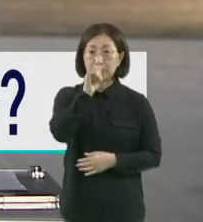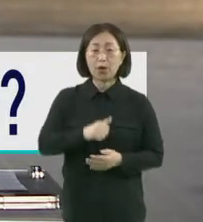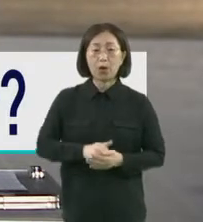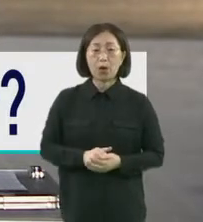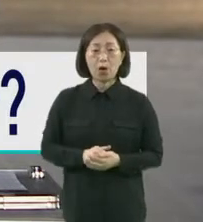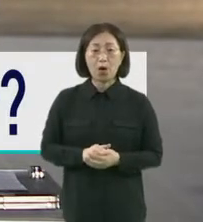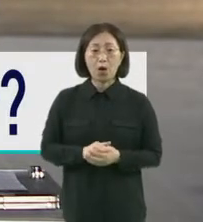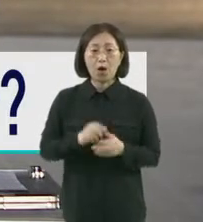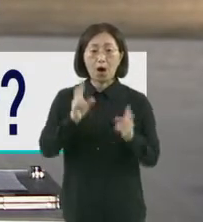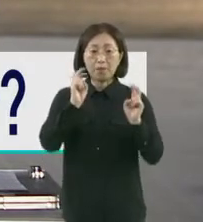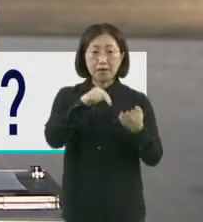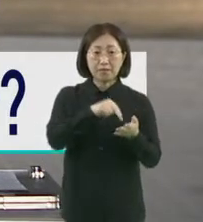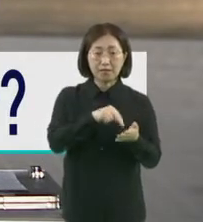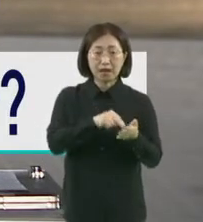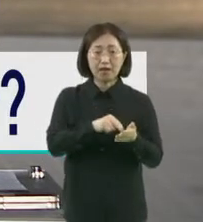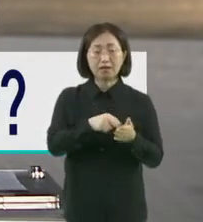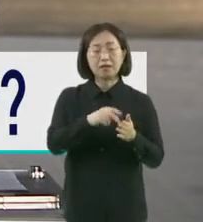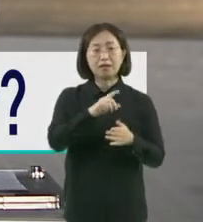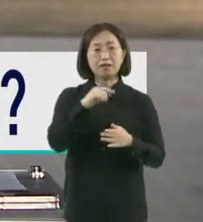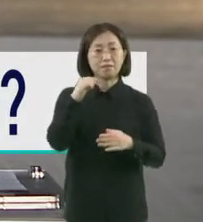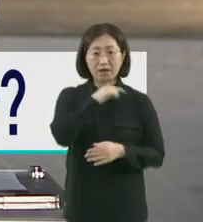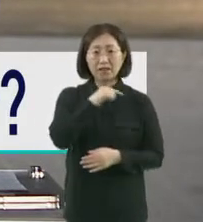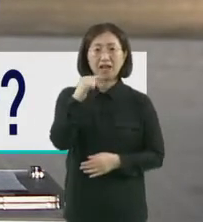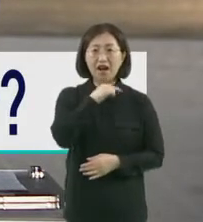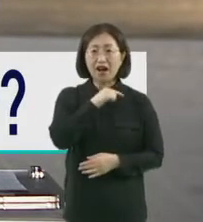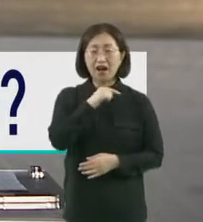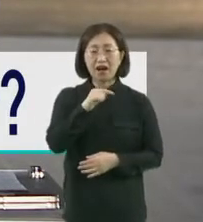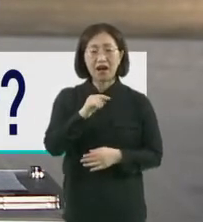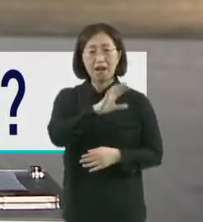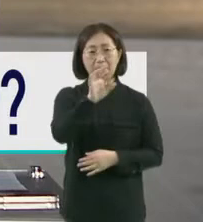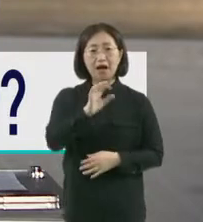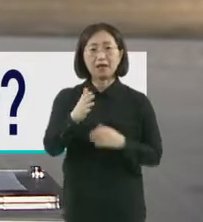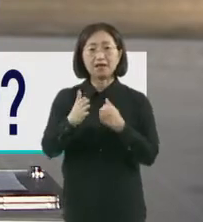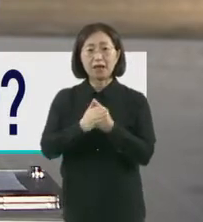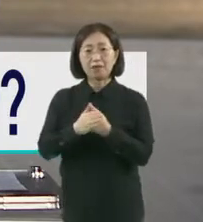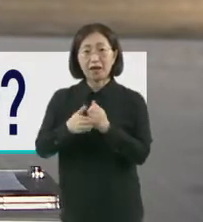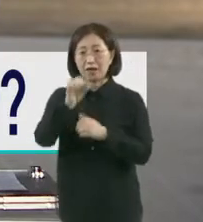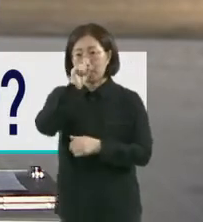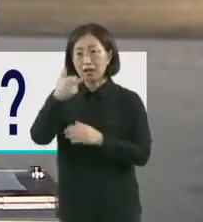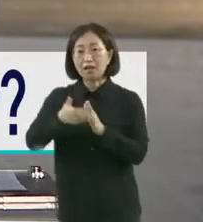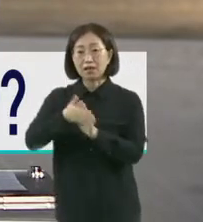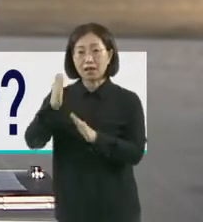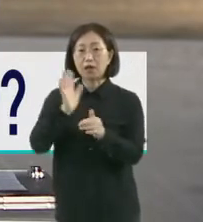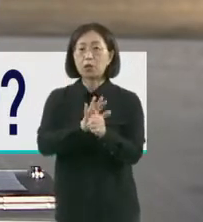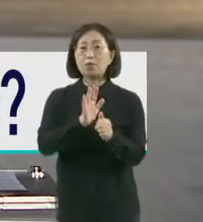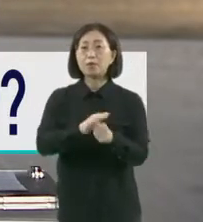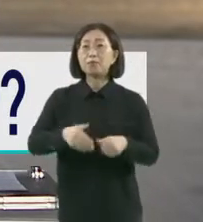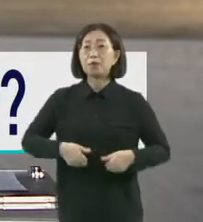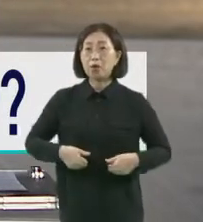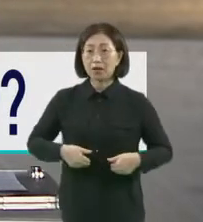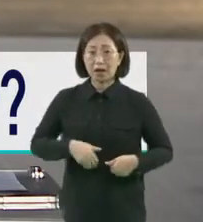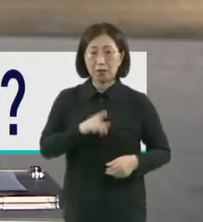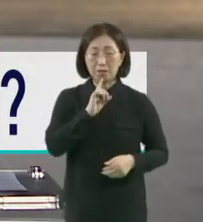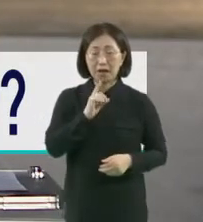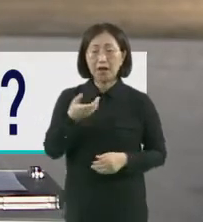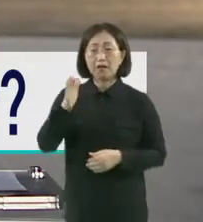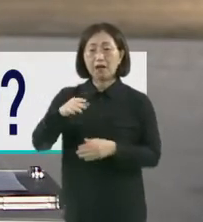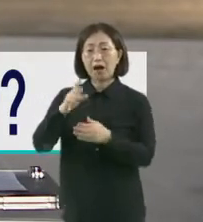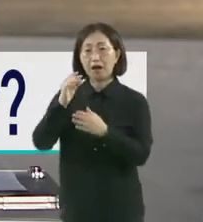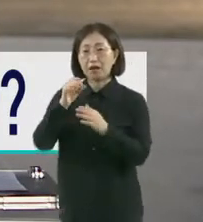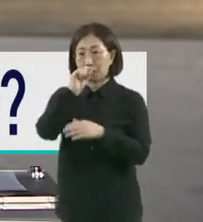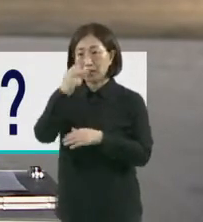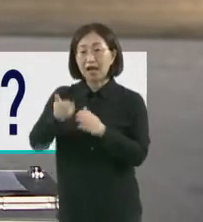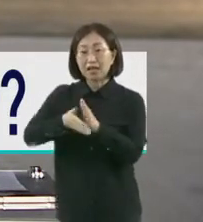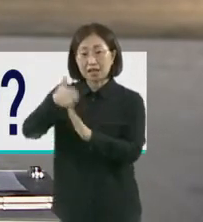만성 적자인 만큼 서산시의 재정 보조가 더 필요하다는 입장인데요. 서산시는 원가를 넘는 보조를 하고 있다며 진짜